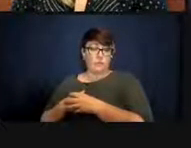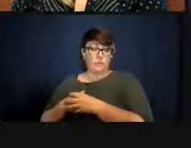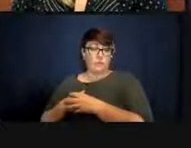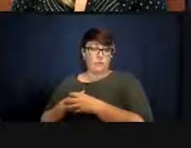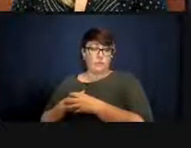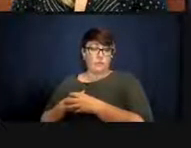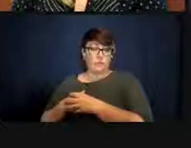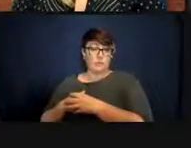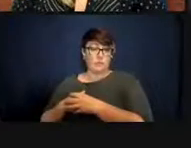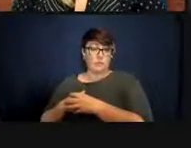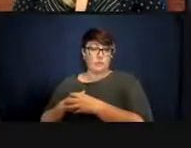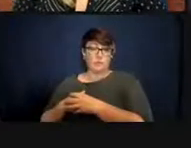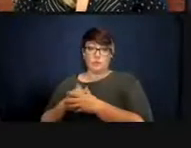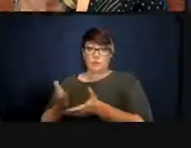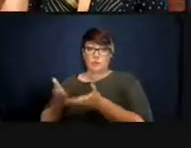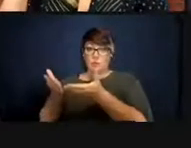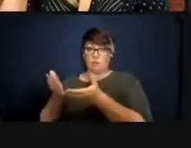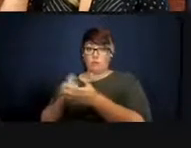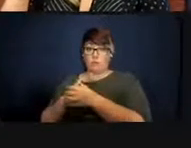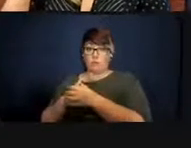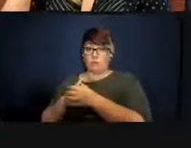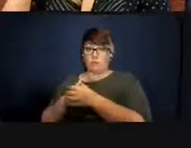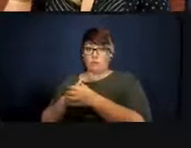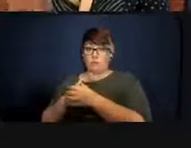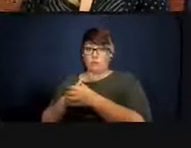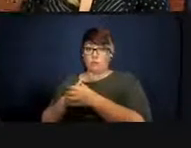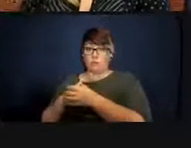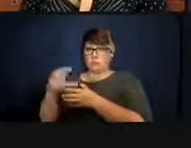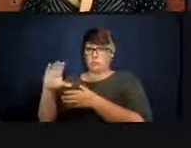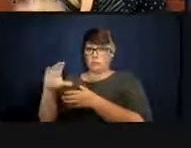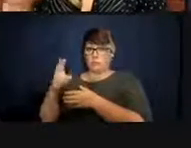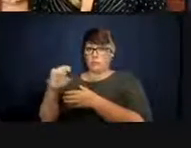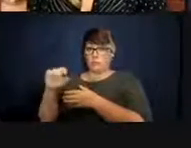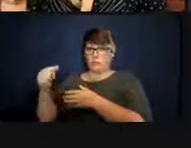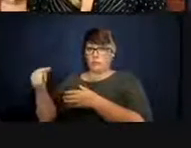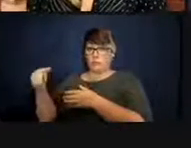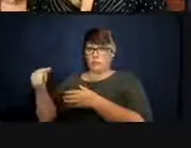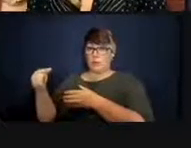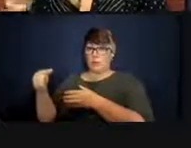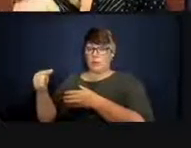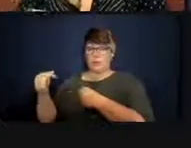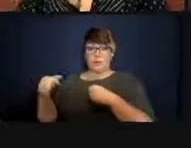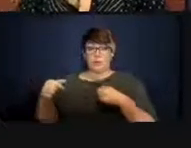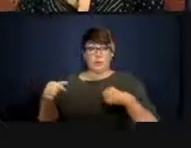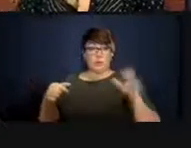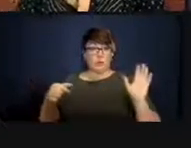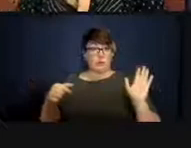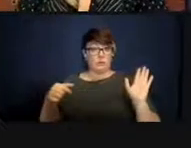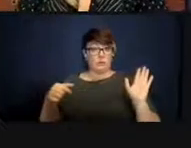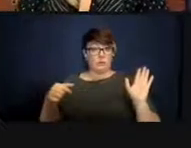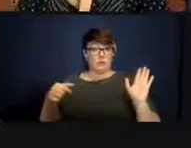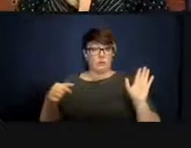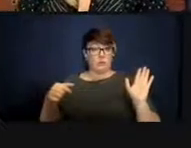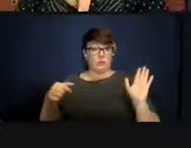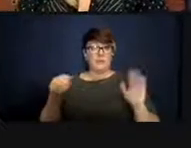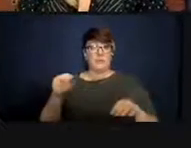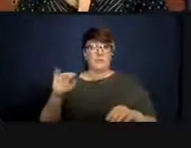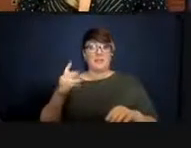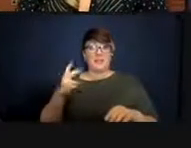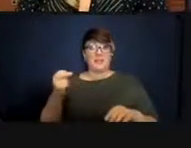yanayohusiana na mafunzo kwa watu wazima? Je, tumekubali? Mwanabodi Craig